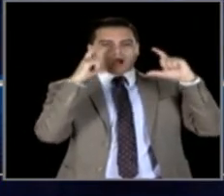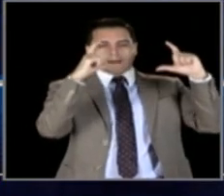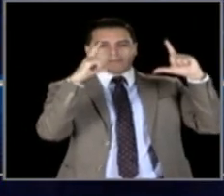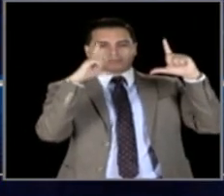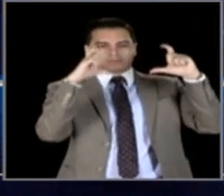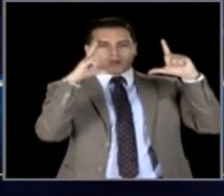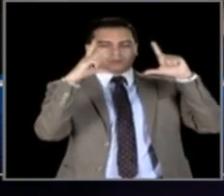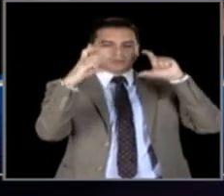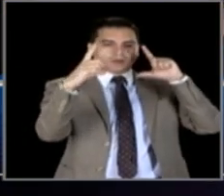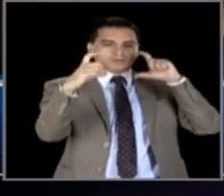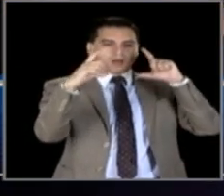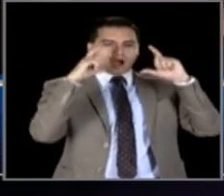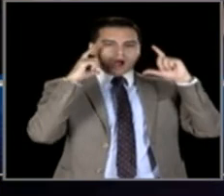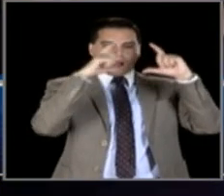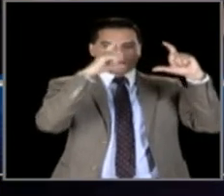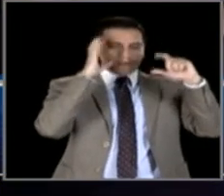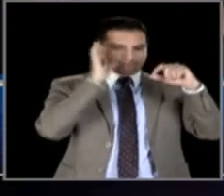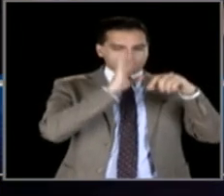مركبة فضاء سوفيتية